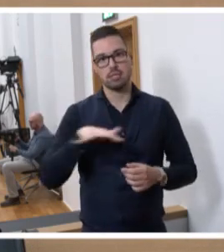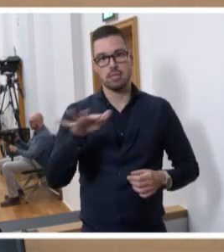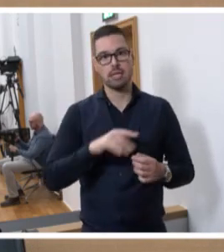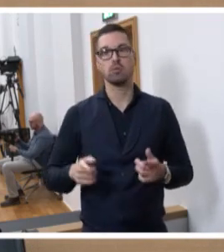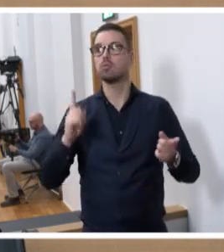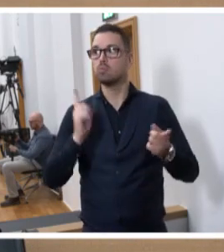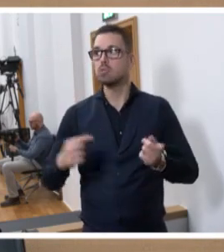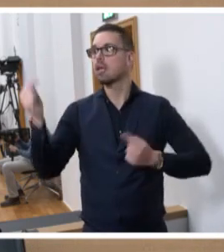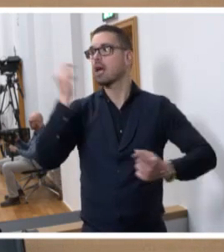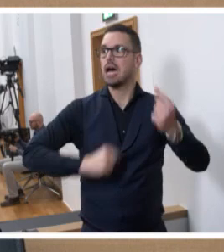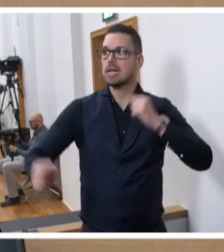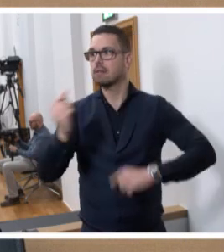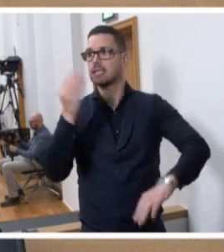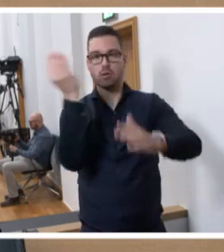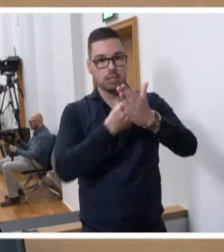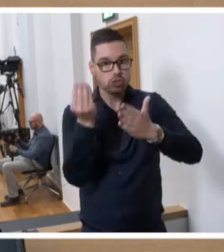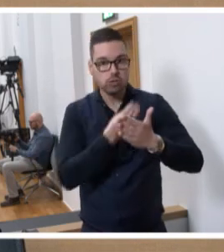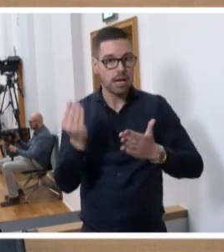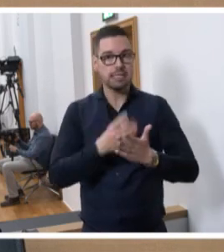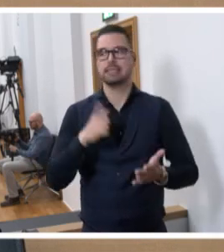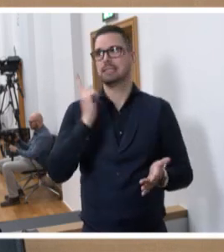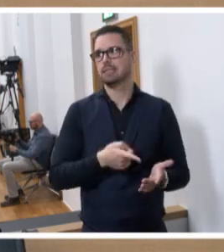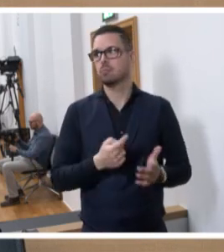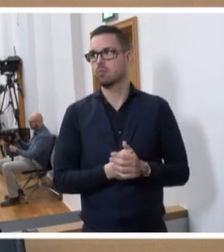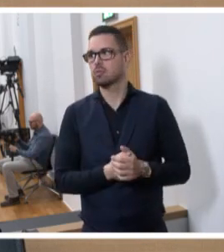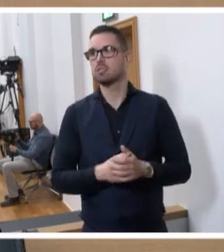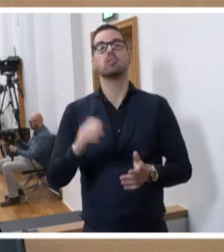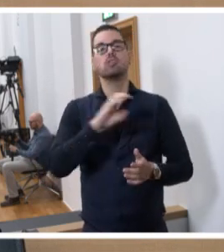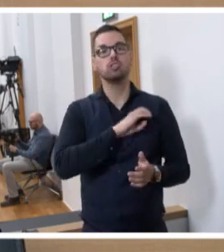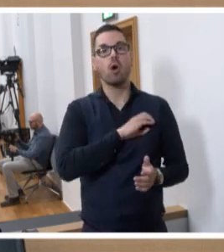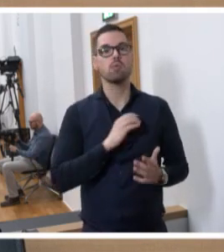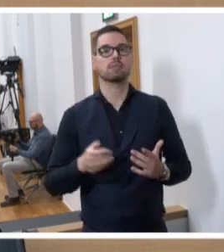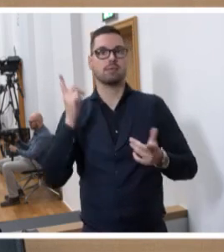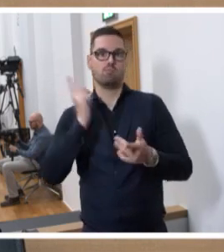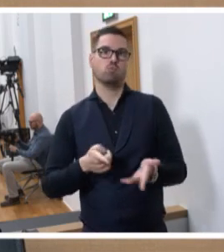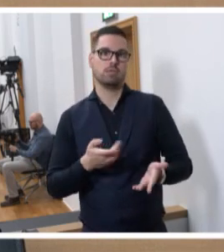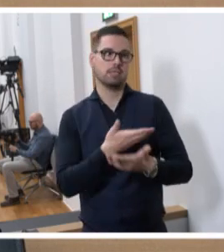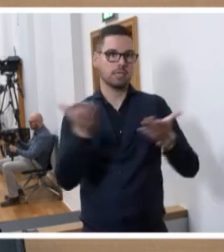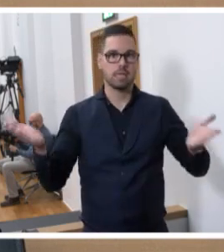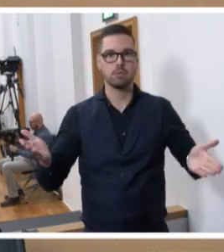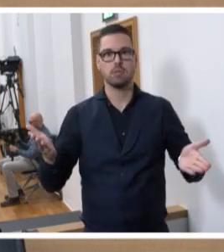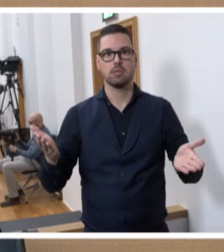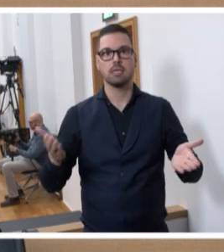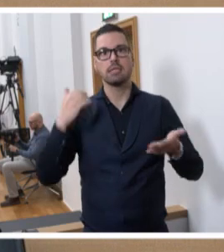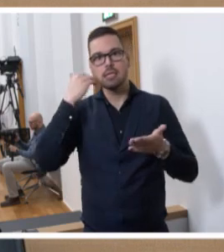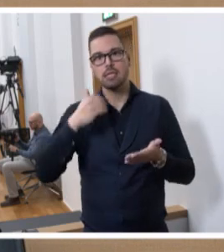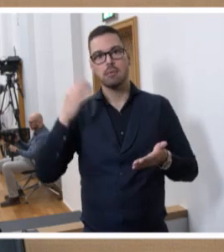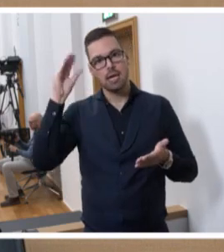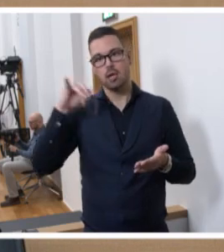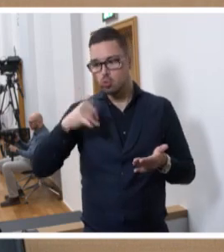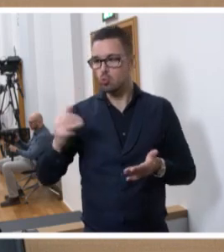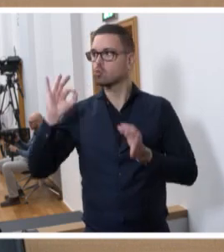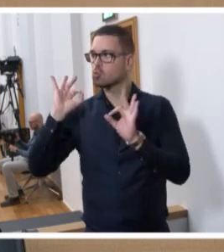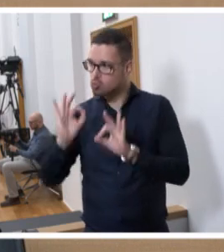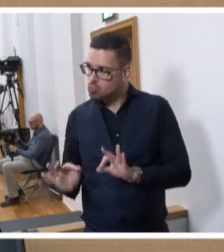Einwanderung wir müssen sie gestalten wir müssen diesen Menschen hier eine Chance geben und das lieber Reinhold das glaube ich ein ist eine